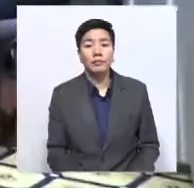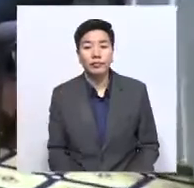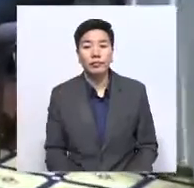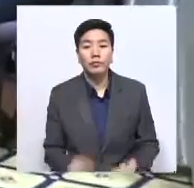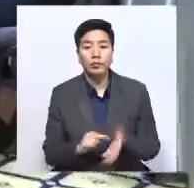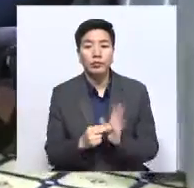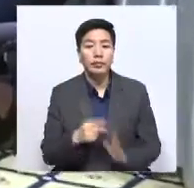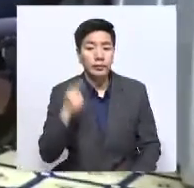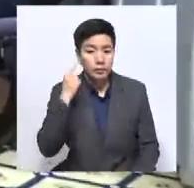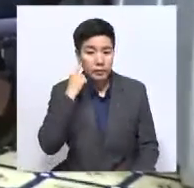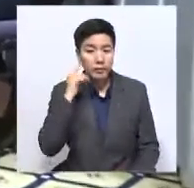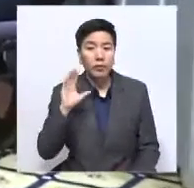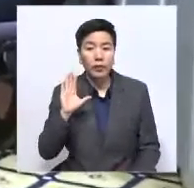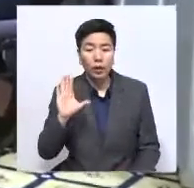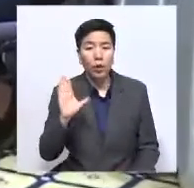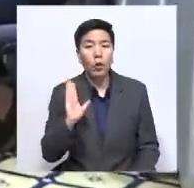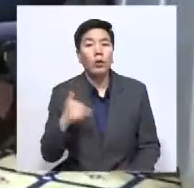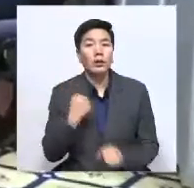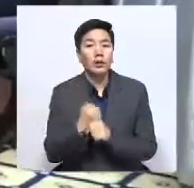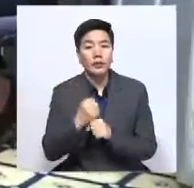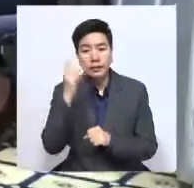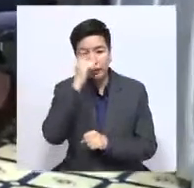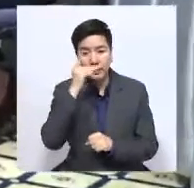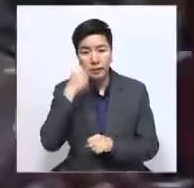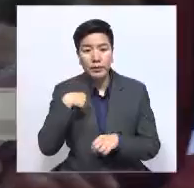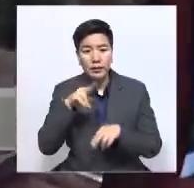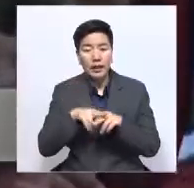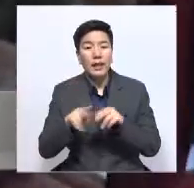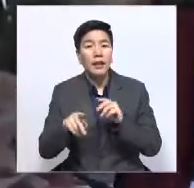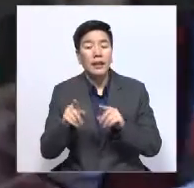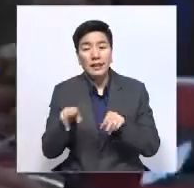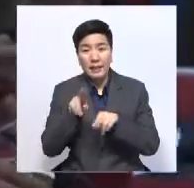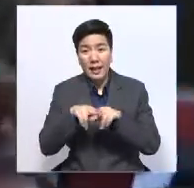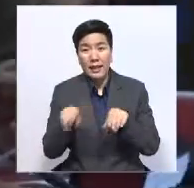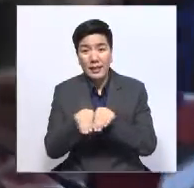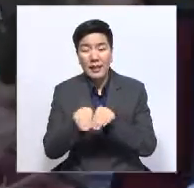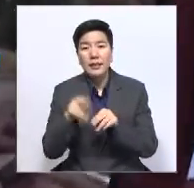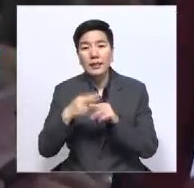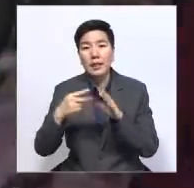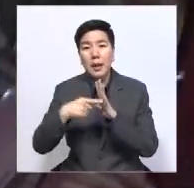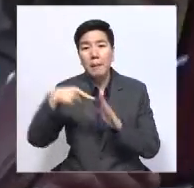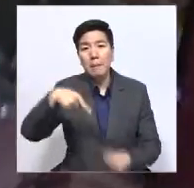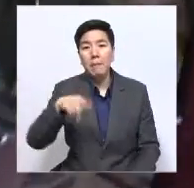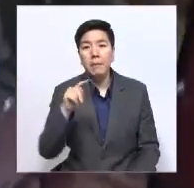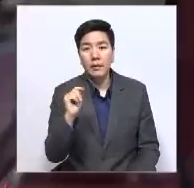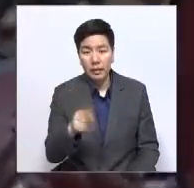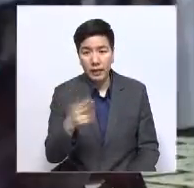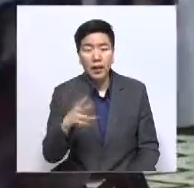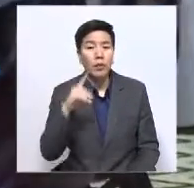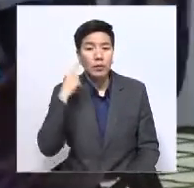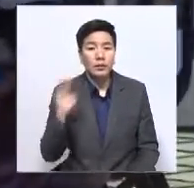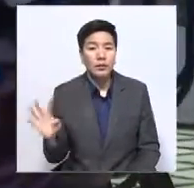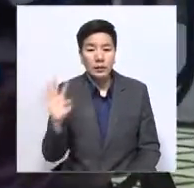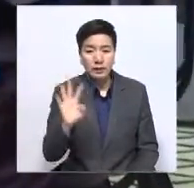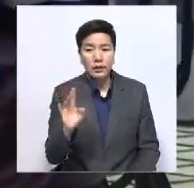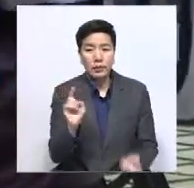นั่นก็คือเสียงของคุณเมย์พิชชนาธนะคะพร้อมด้วยข้างๆกันนะคุณแพทณปภาตันตระกูลมีคุณออฟฟี่แม็กซิมแล้วก็หญิง